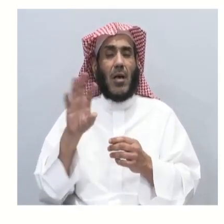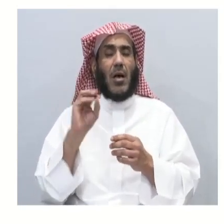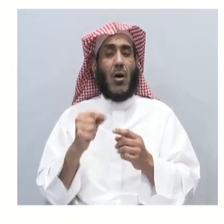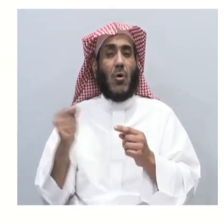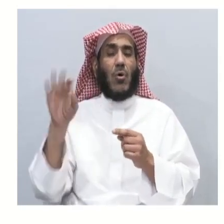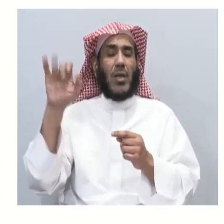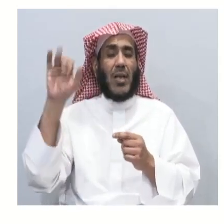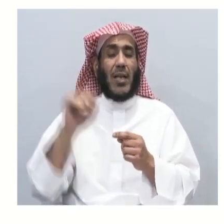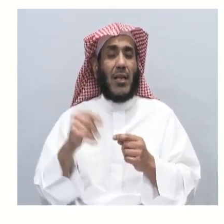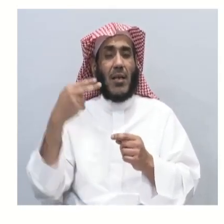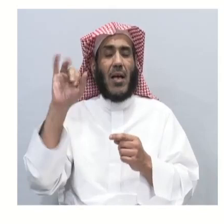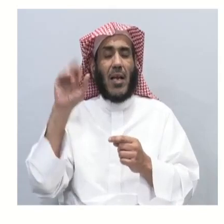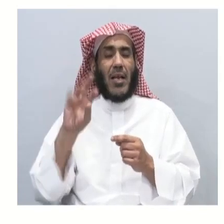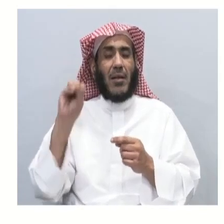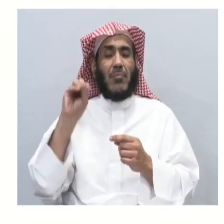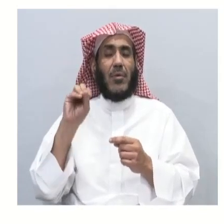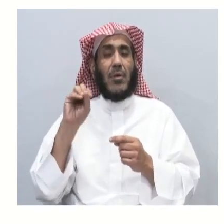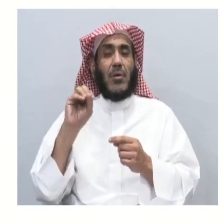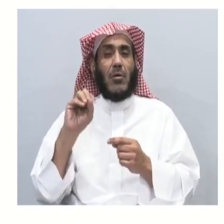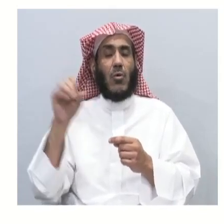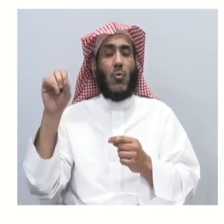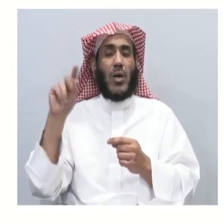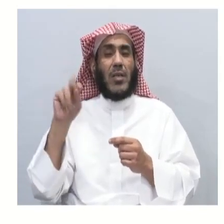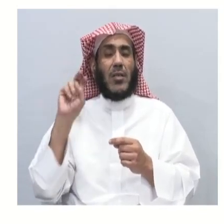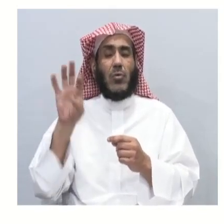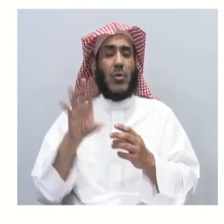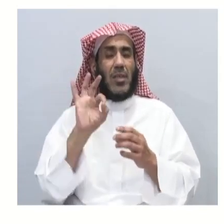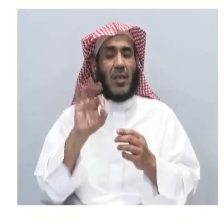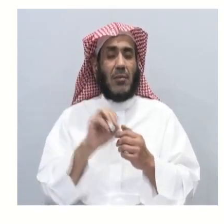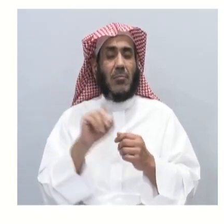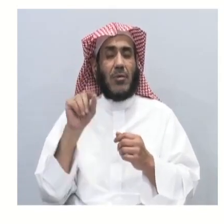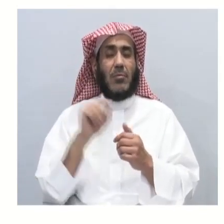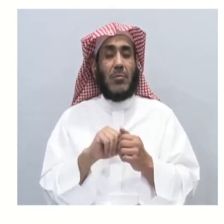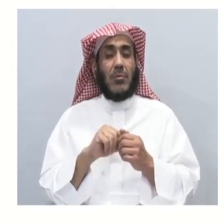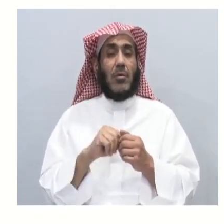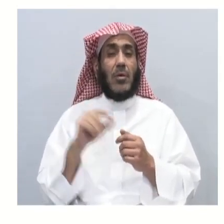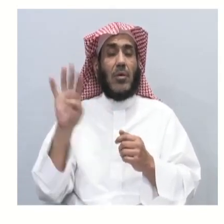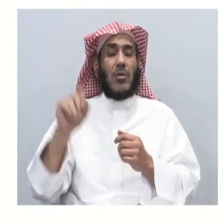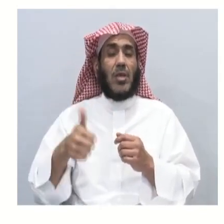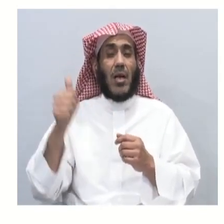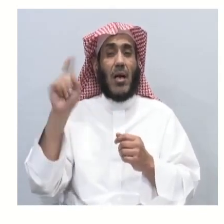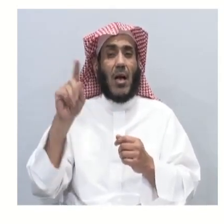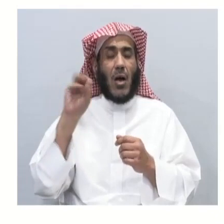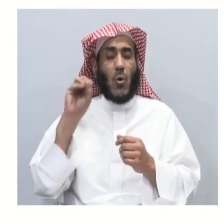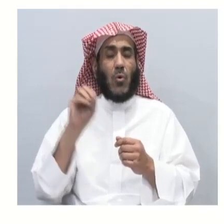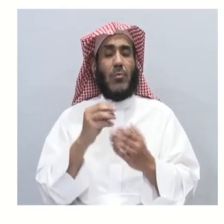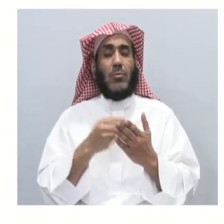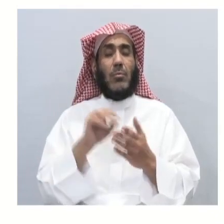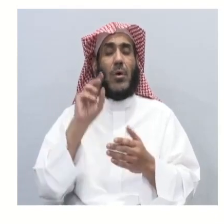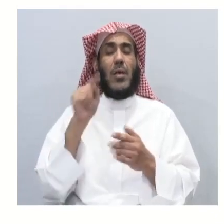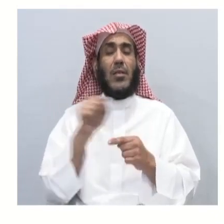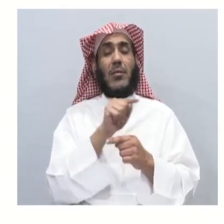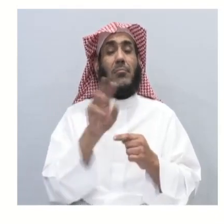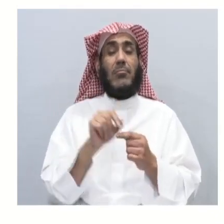إليه، عليه، وردة. نختار. أحسنتم. إذن جاءه تكتب على